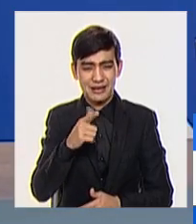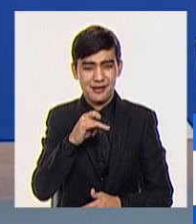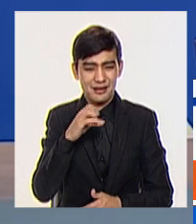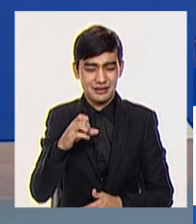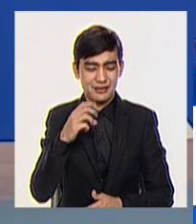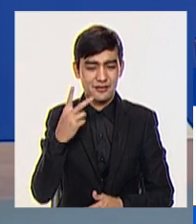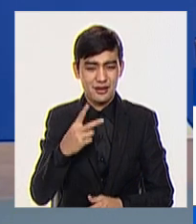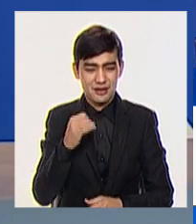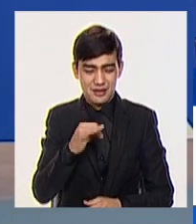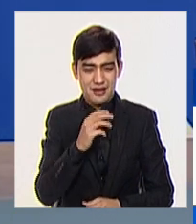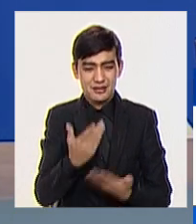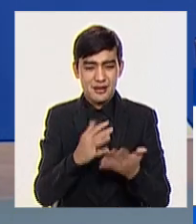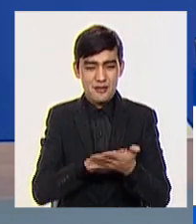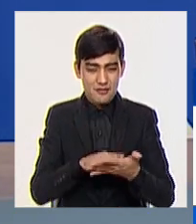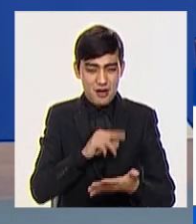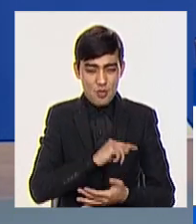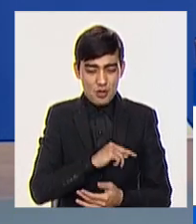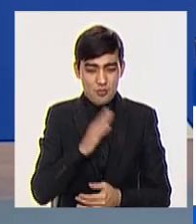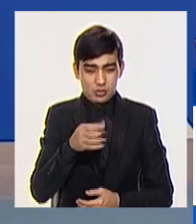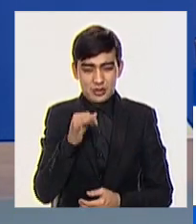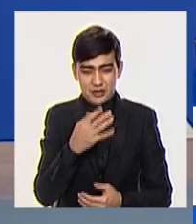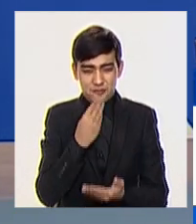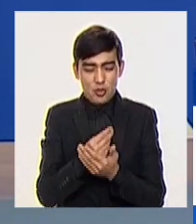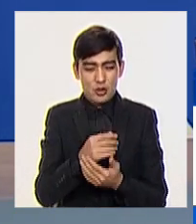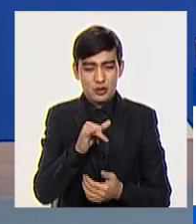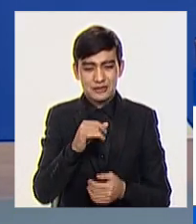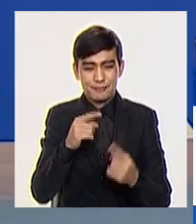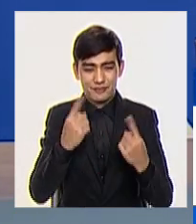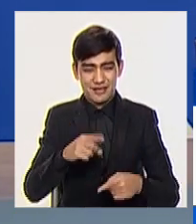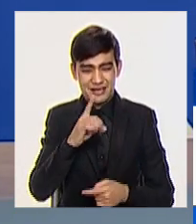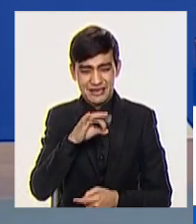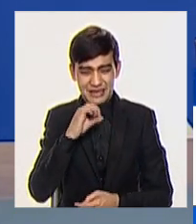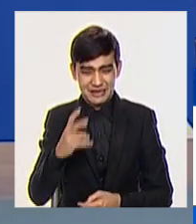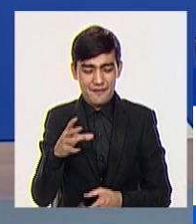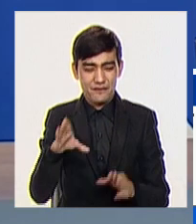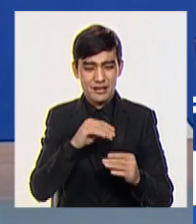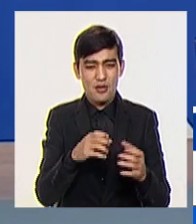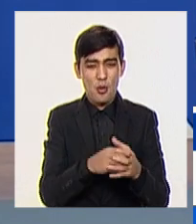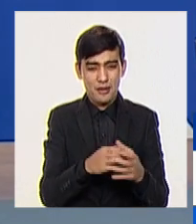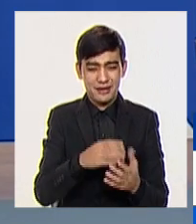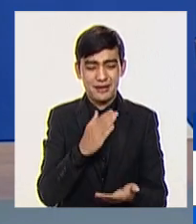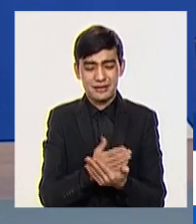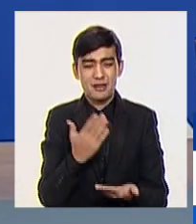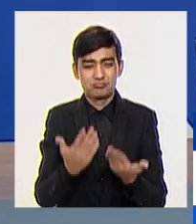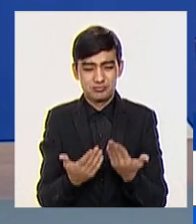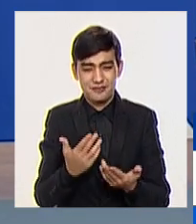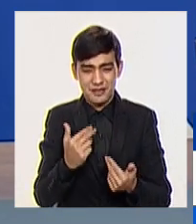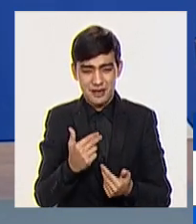намерение эту работу продолжать до приемлемых уровней валютного риска по всем портфельным компаниям, конечно, если